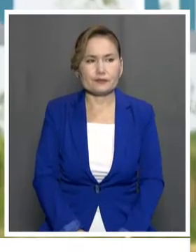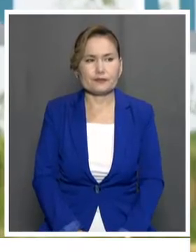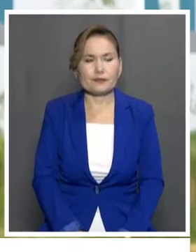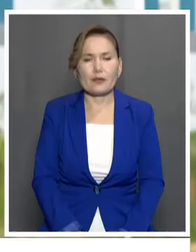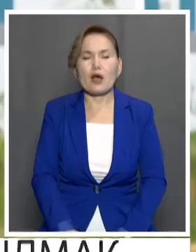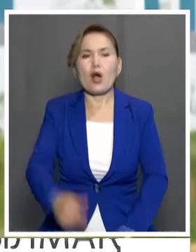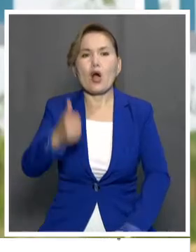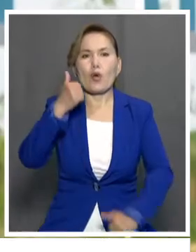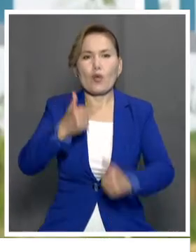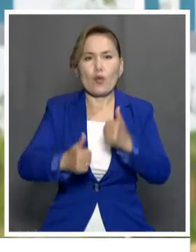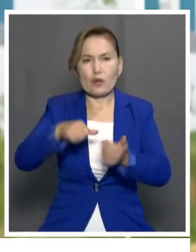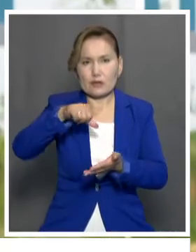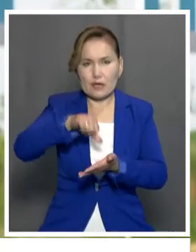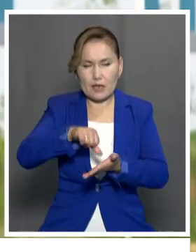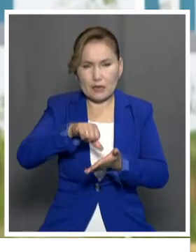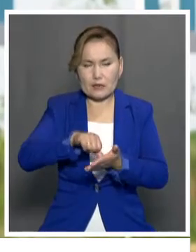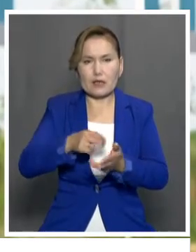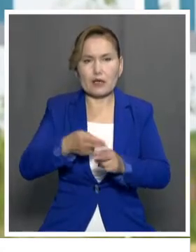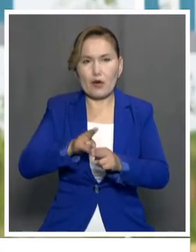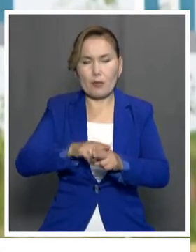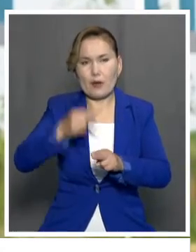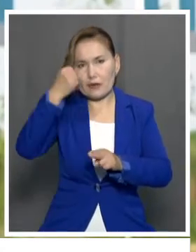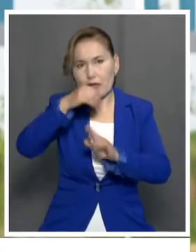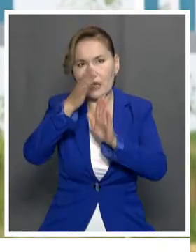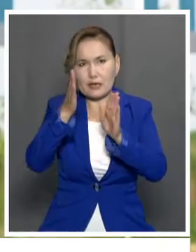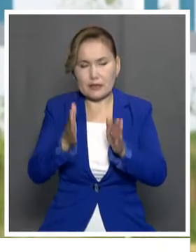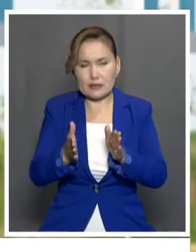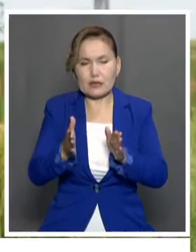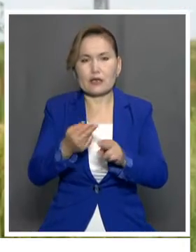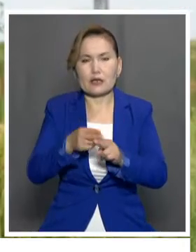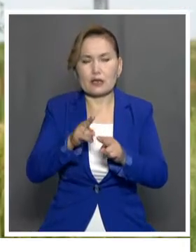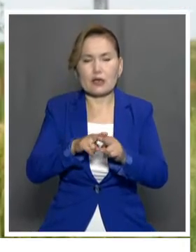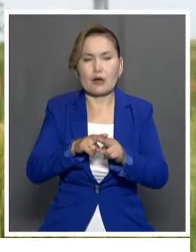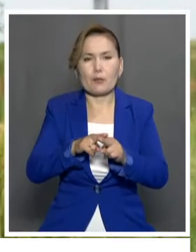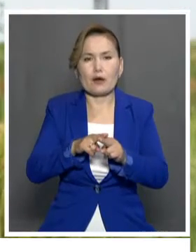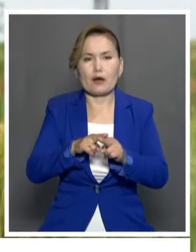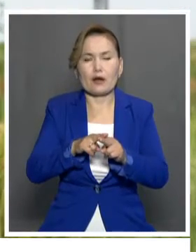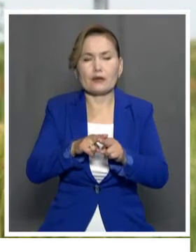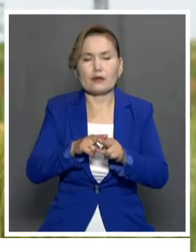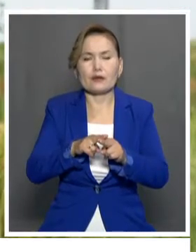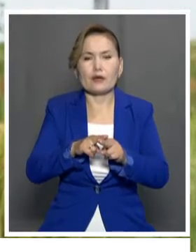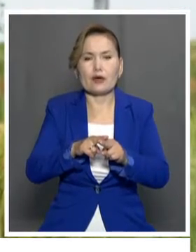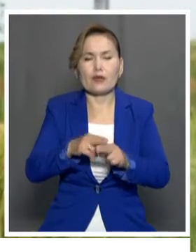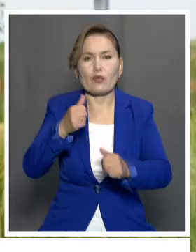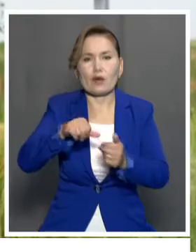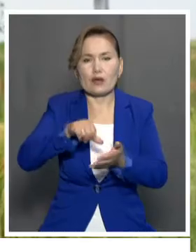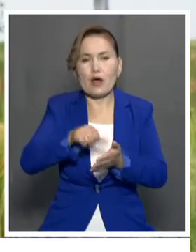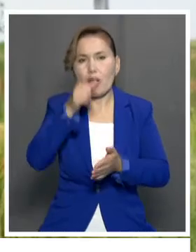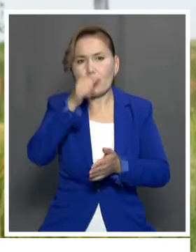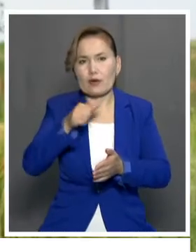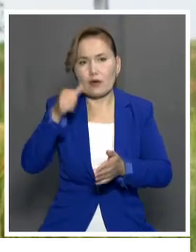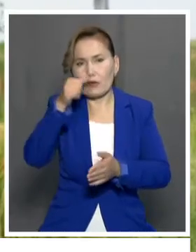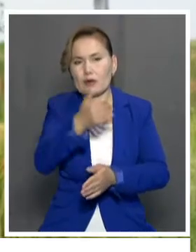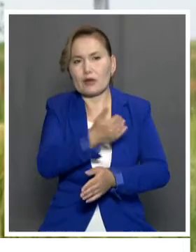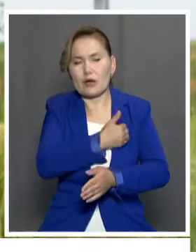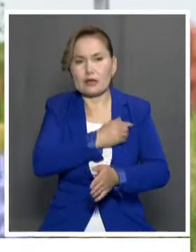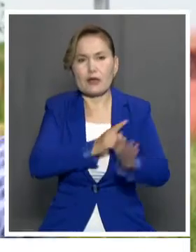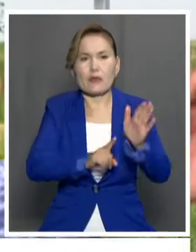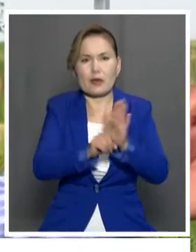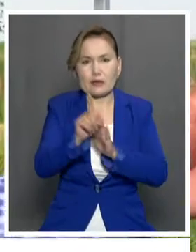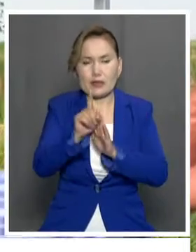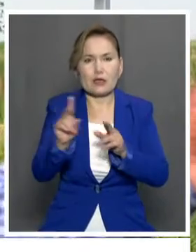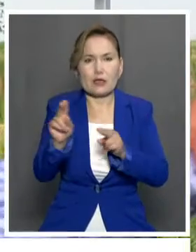Конкурсқа қатыстық. Жамына ескерткішін басқа не нұсқасына. Пандемия болды, былтыр басайық дегенбіз. Басай алмадық.